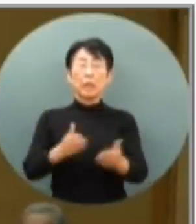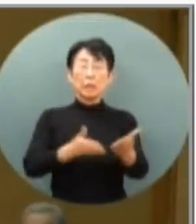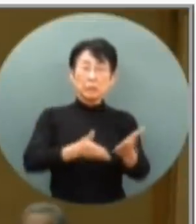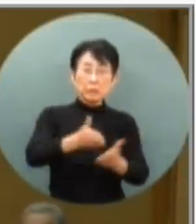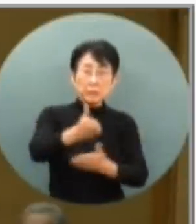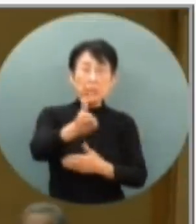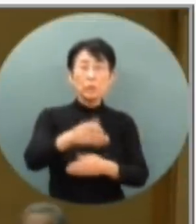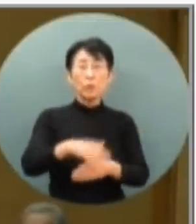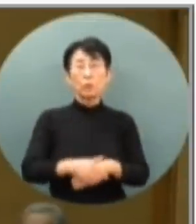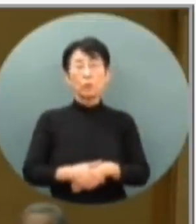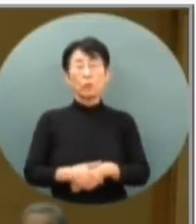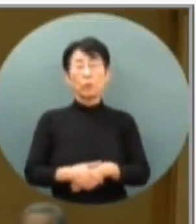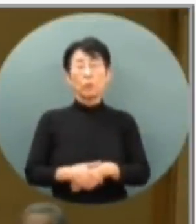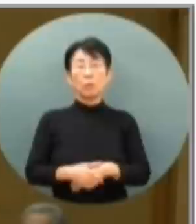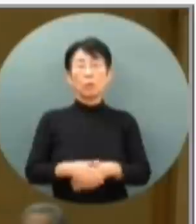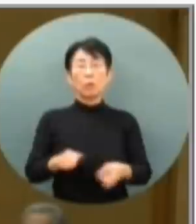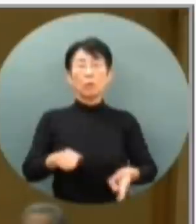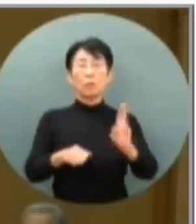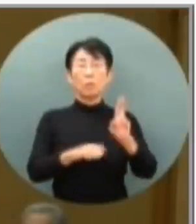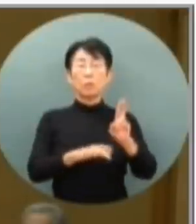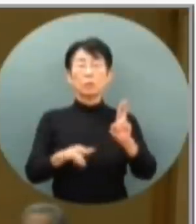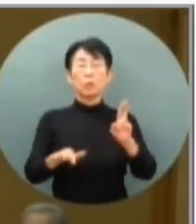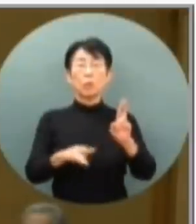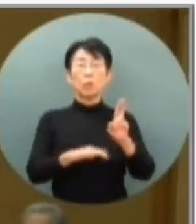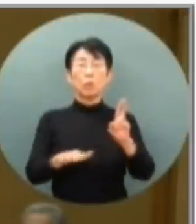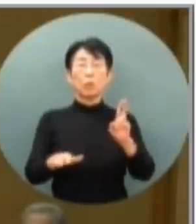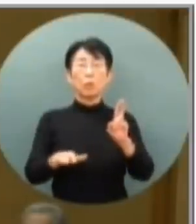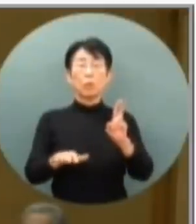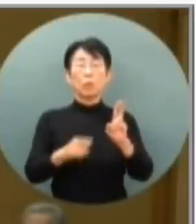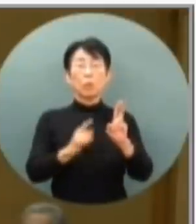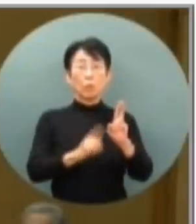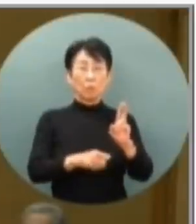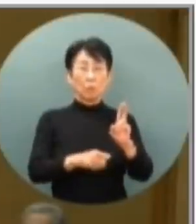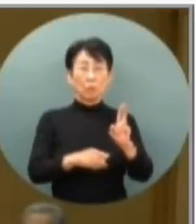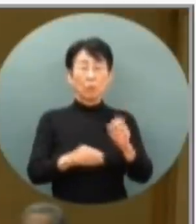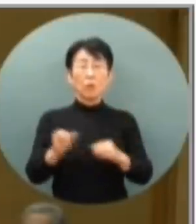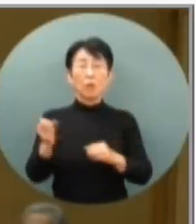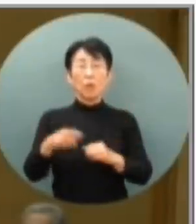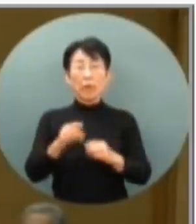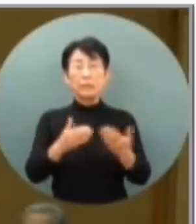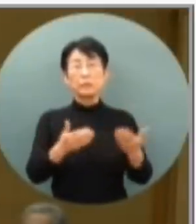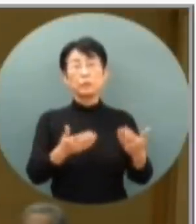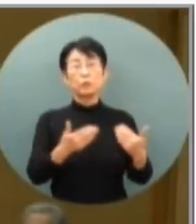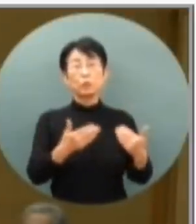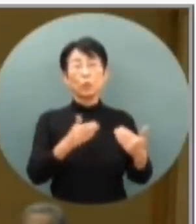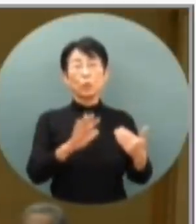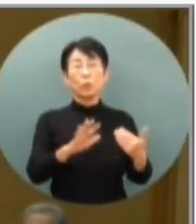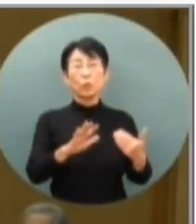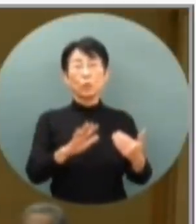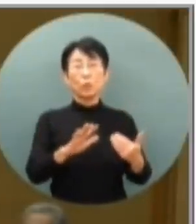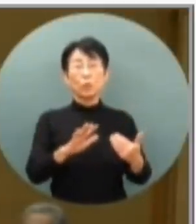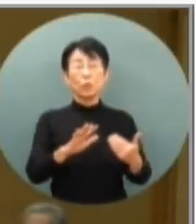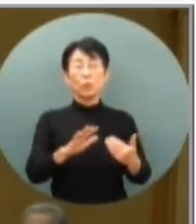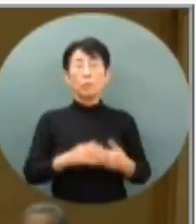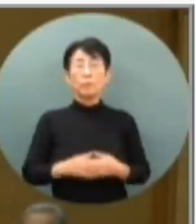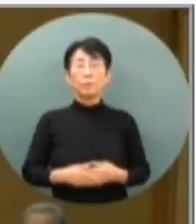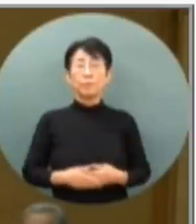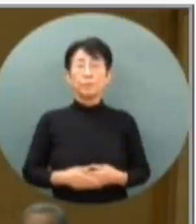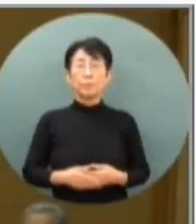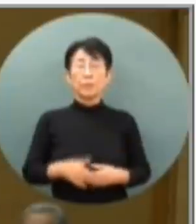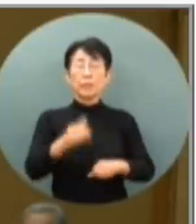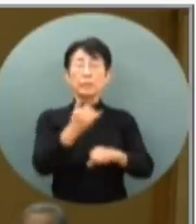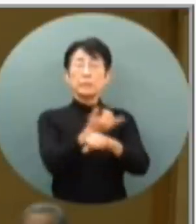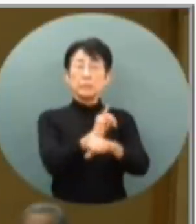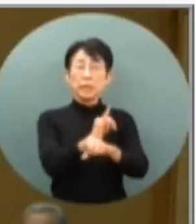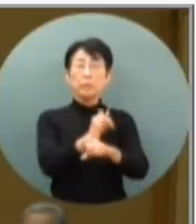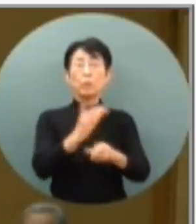キュリティの問題で専用のパソコンだとかそういうものが必要で、なかなか人材も育って